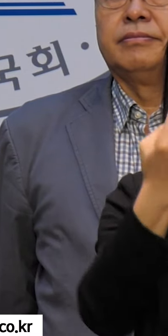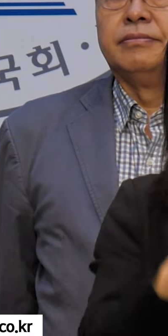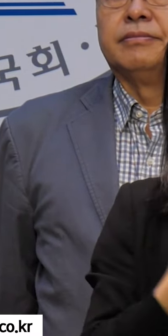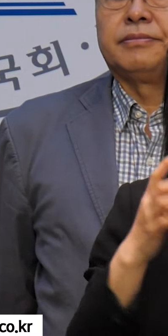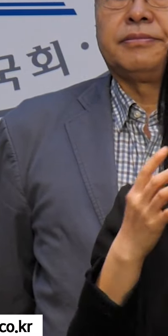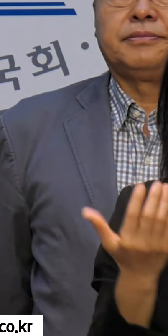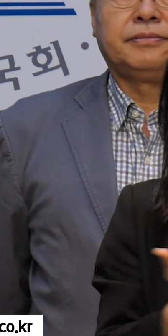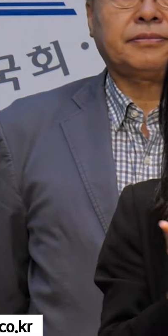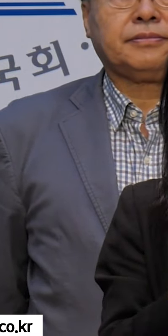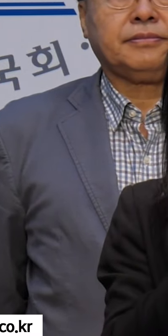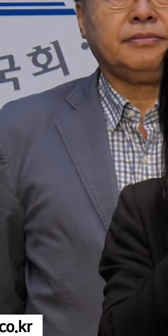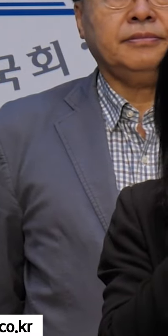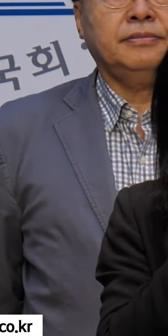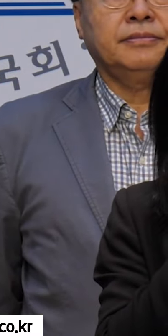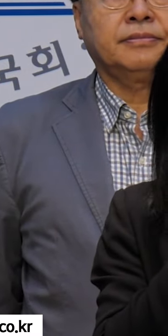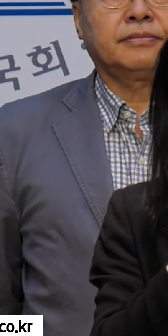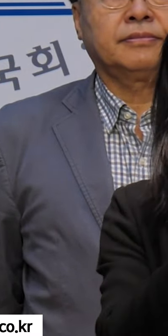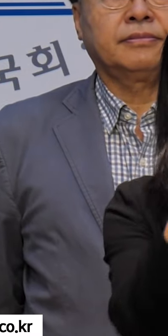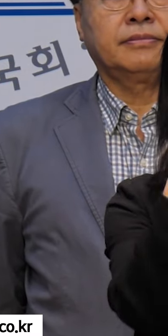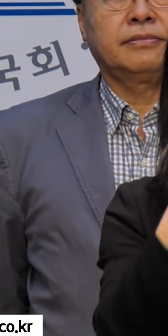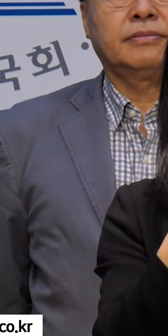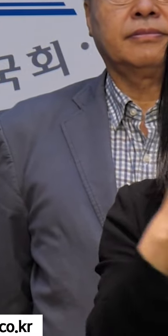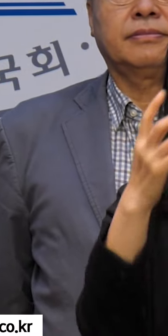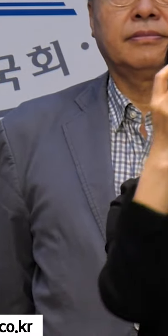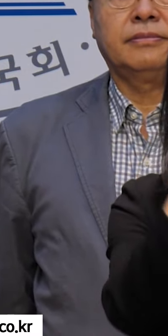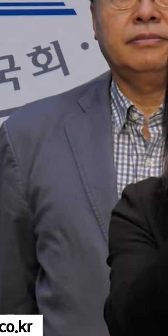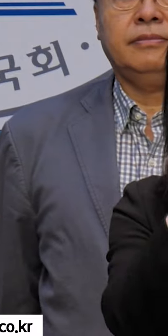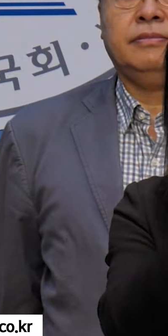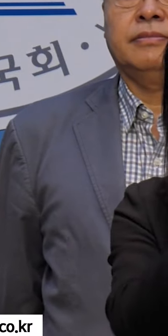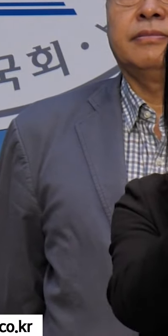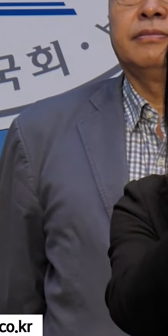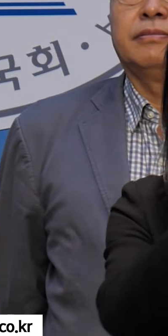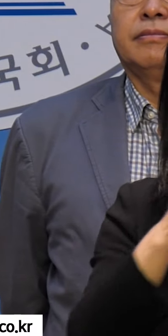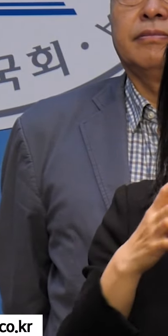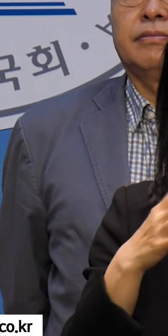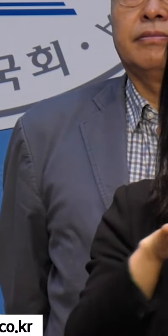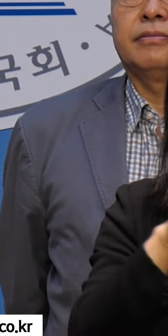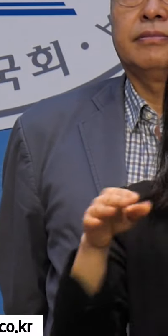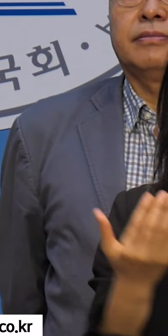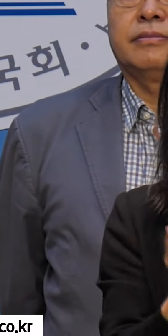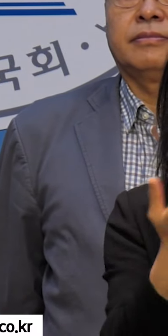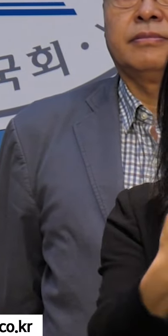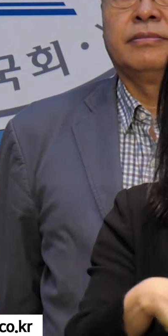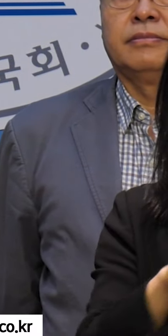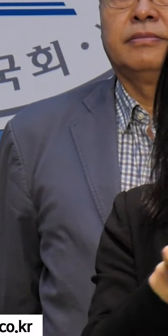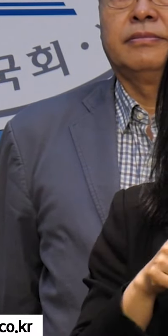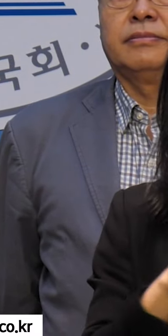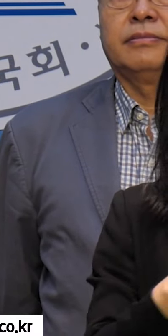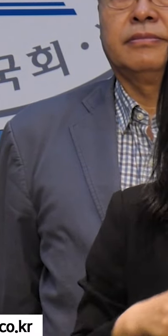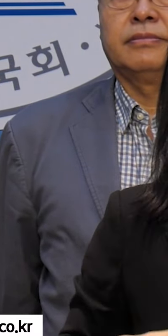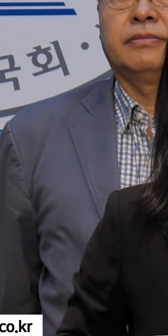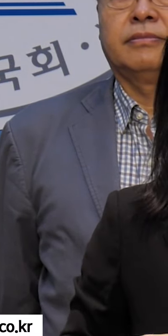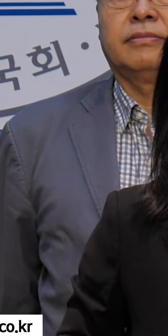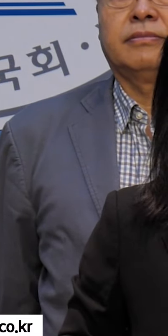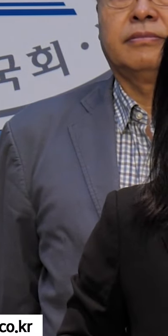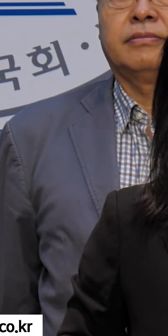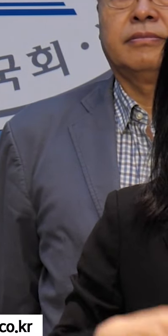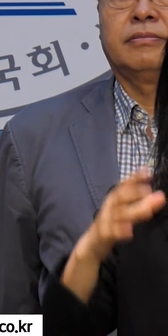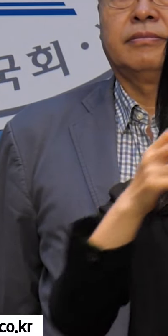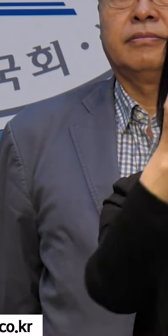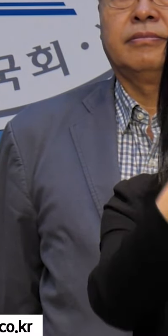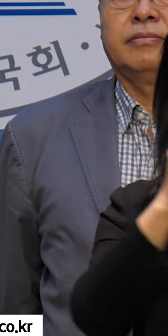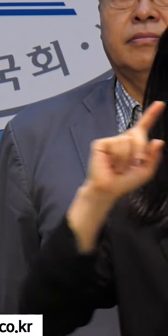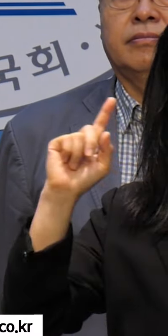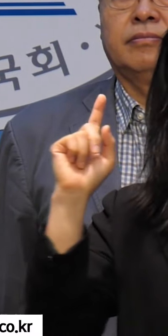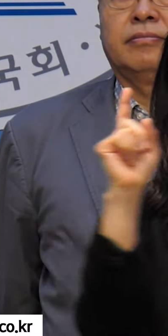국가 발전을 저해하는 요소로 되고 있기 때문에 이제는 국가 균형 발전을 추진을 해야 된다. 그런 측면에 있어서는 헌법